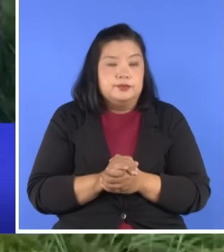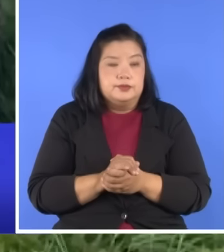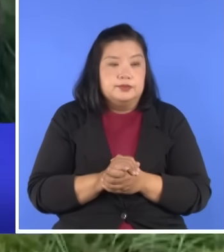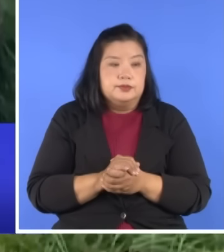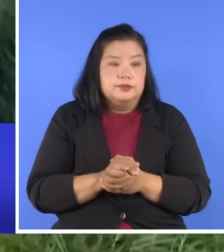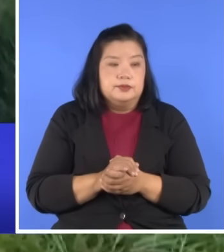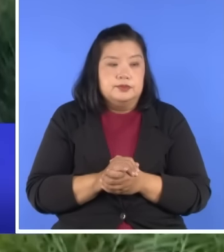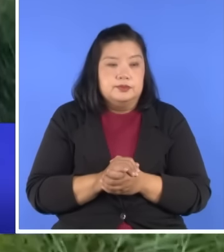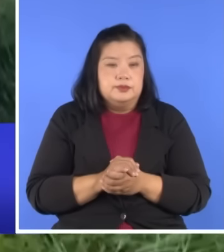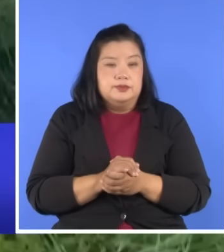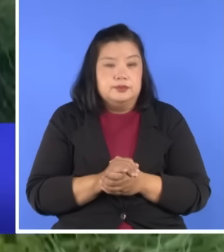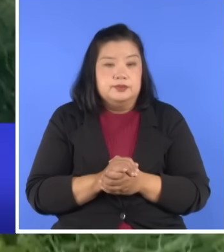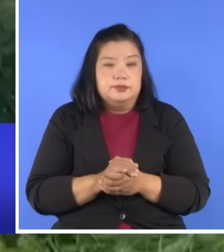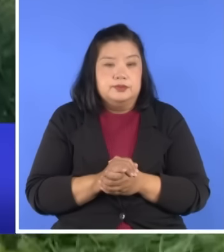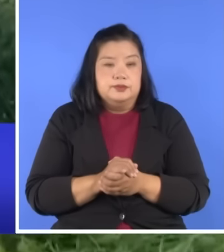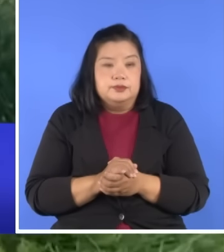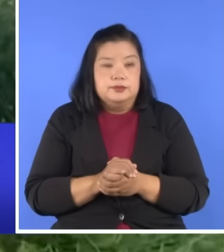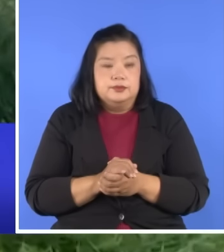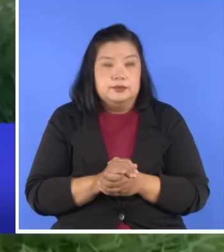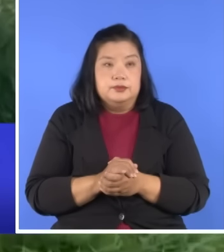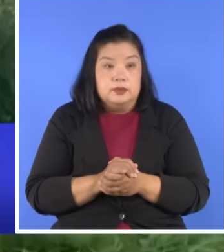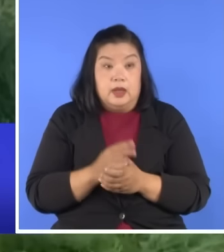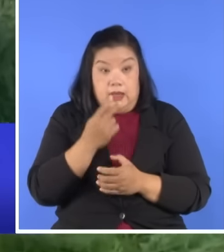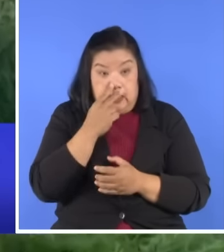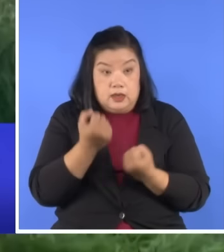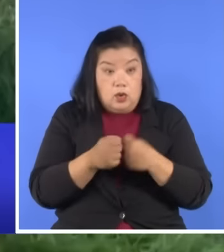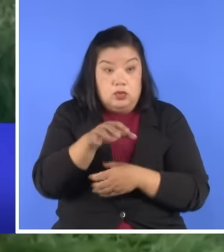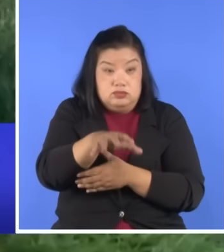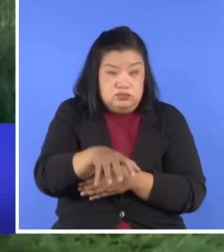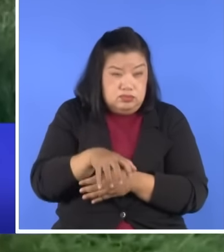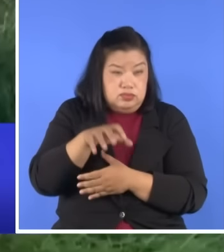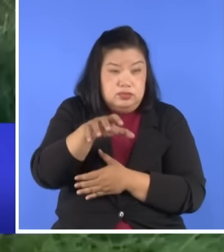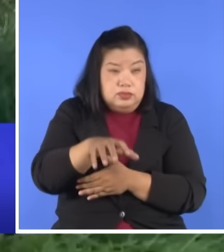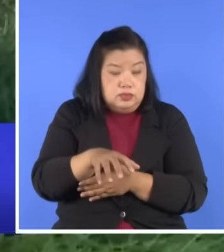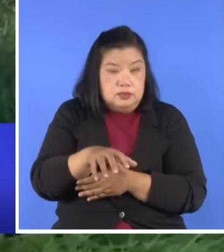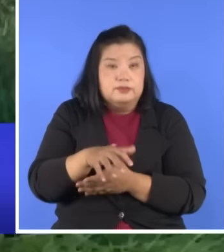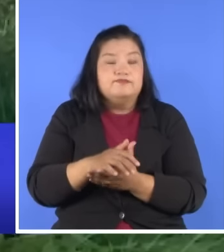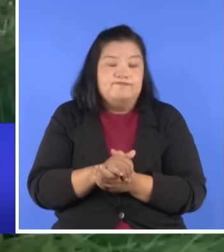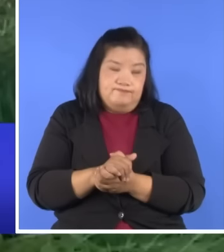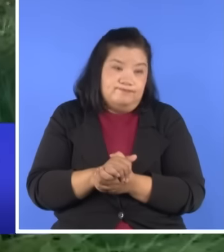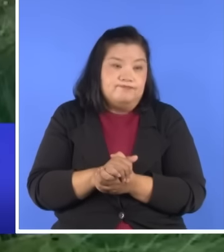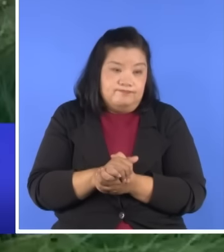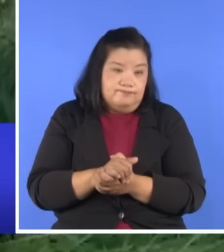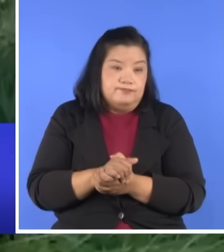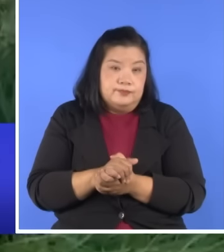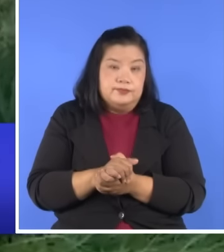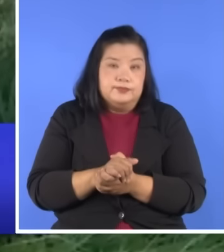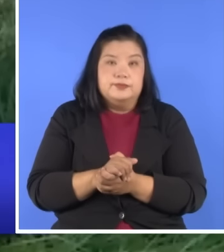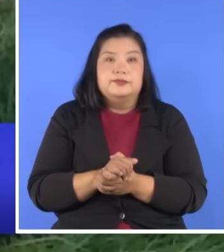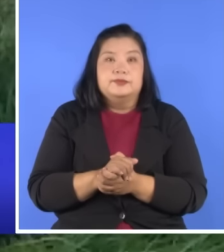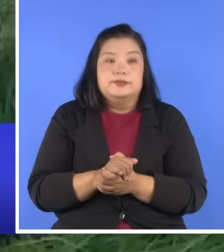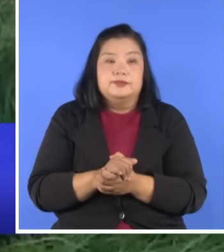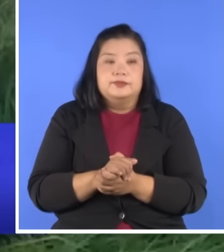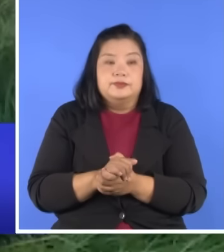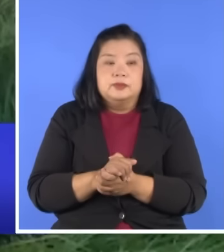อือู้หนี่เขาดึงขึ้นมานี่จังหวะเอารถแบ็คโฮเนี่ยอีกคันนึงไปดึงขึ้นมาค่อยๆดึงขึ้นมาแบบนี้นะครับทีนี้